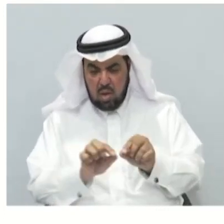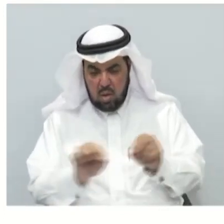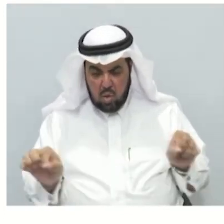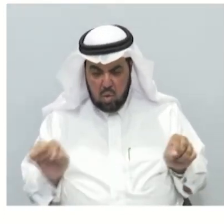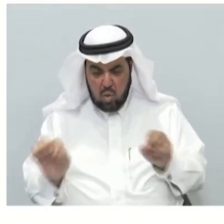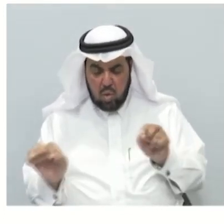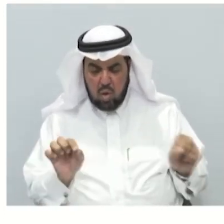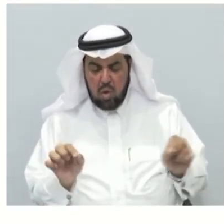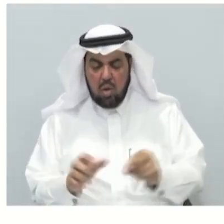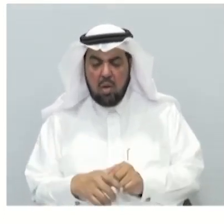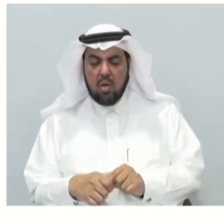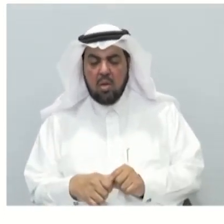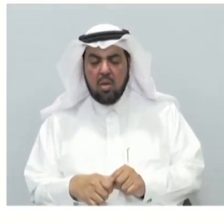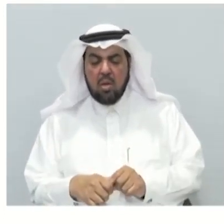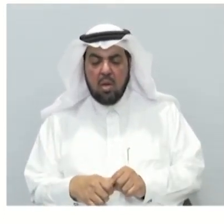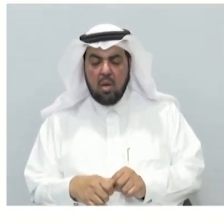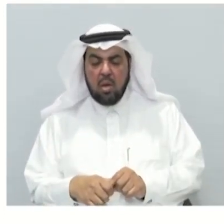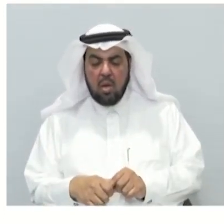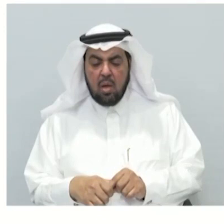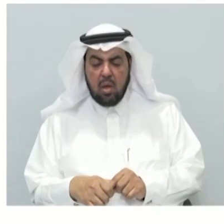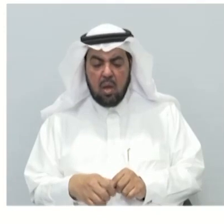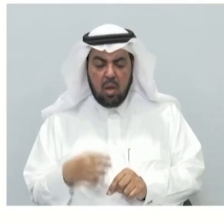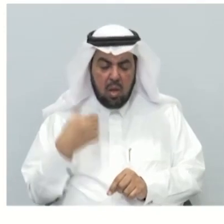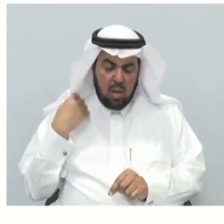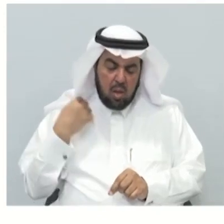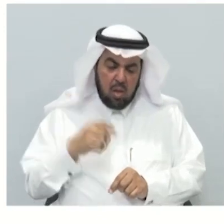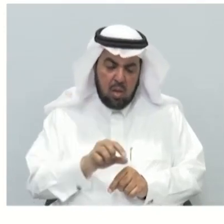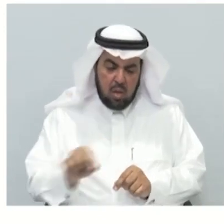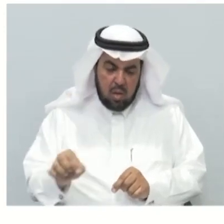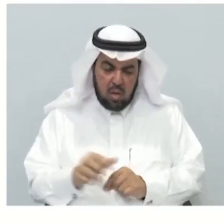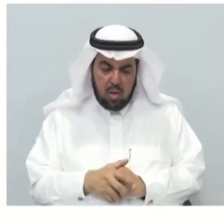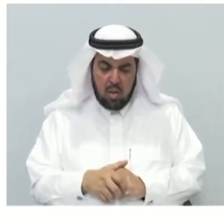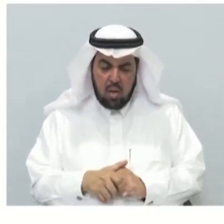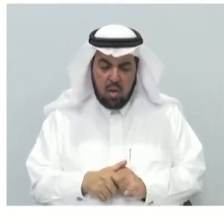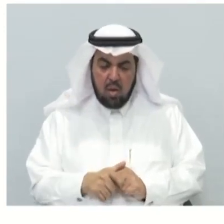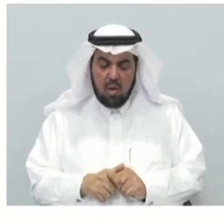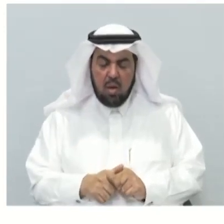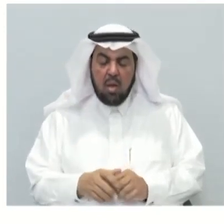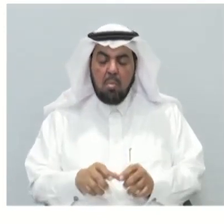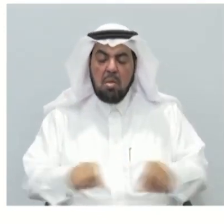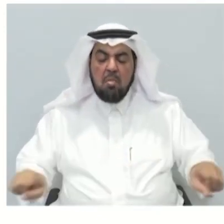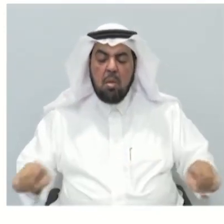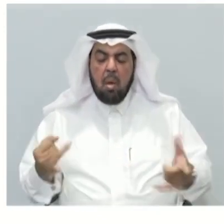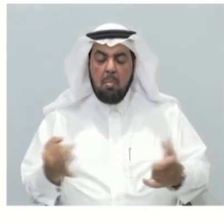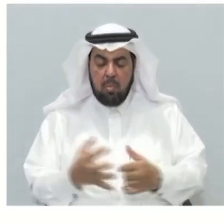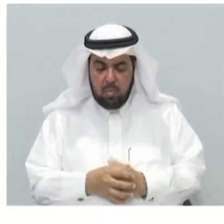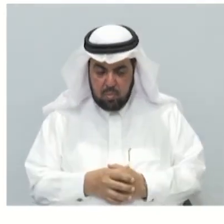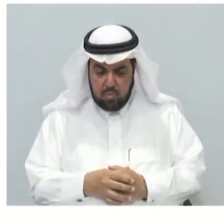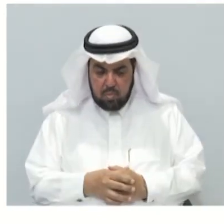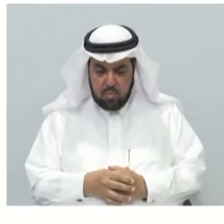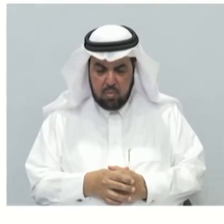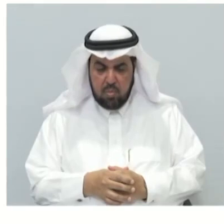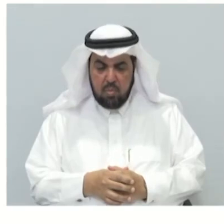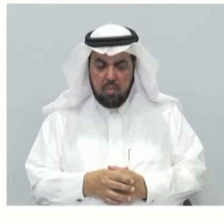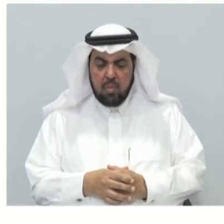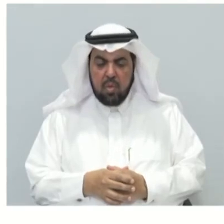يعني يمين الوادي او النهر الى يسار الوادي او النهر عندك هنا يبغى المسافه بينهم السي وبي هذه السي